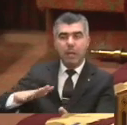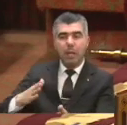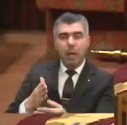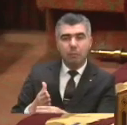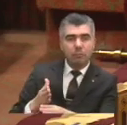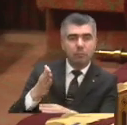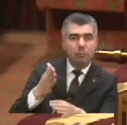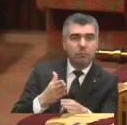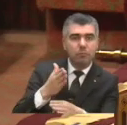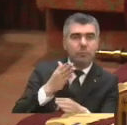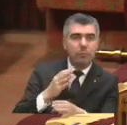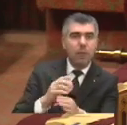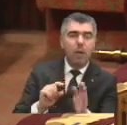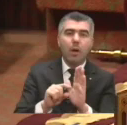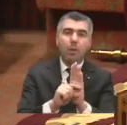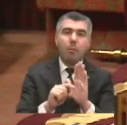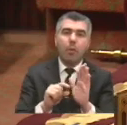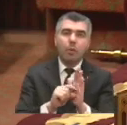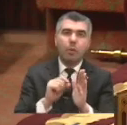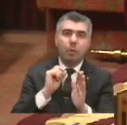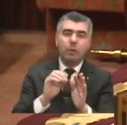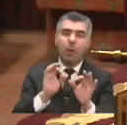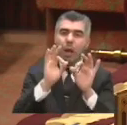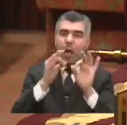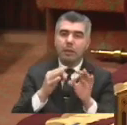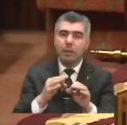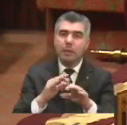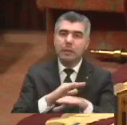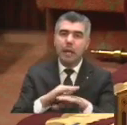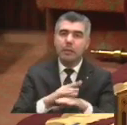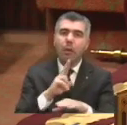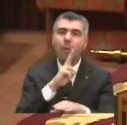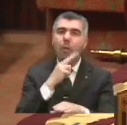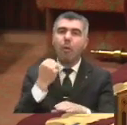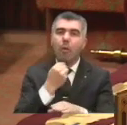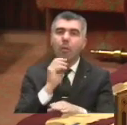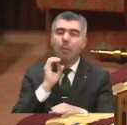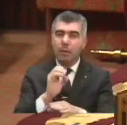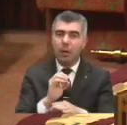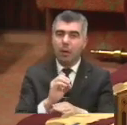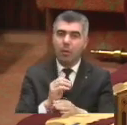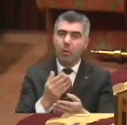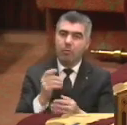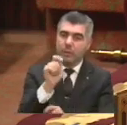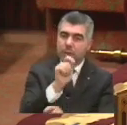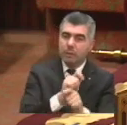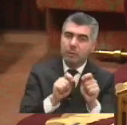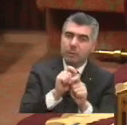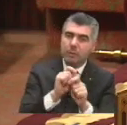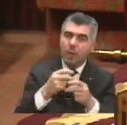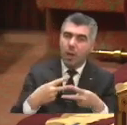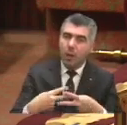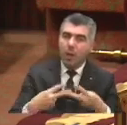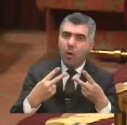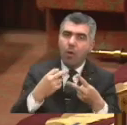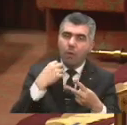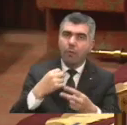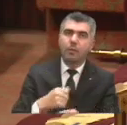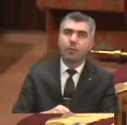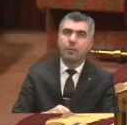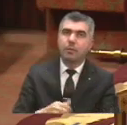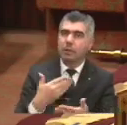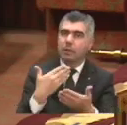نقولوا موضوع ديال عدد ديال السياسات الحكوميه اللي احنا في اطار انجاز ديالها والتنزيل ديالها